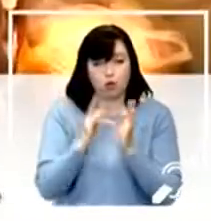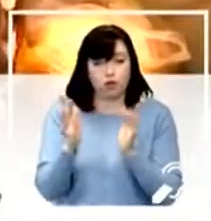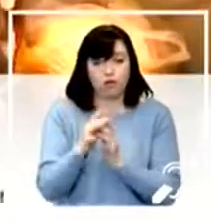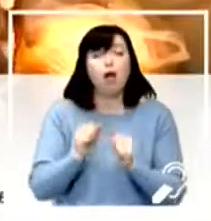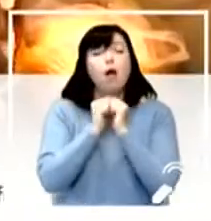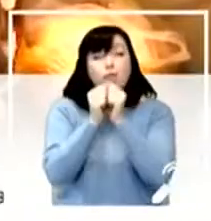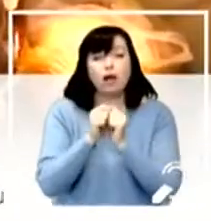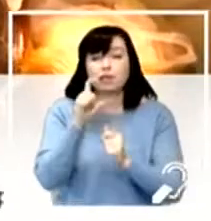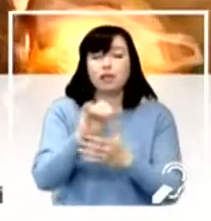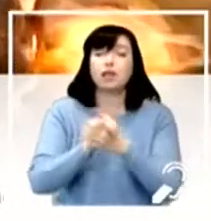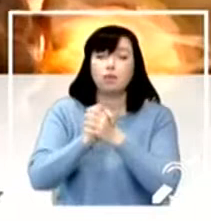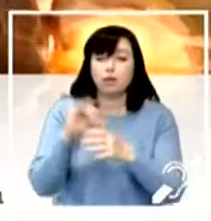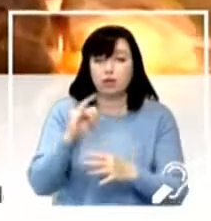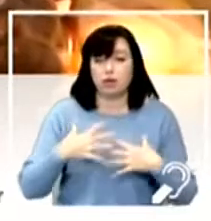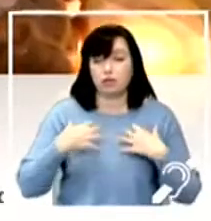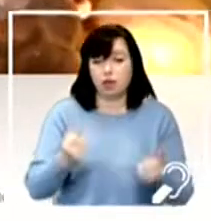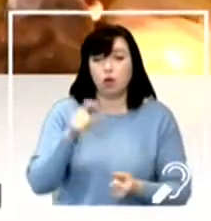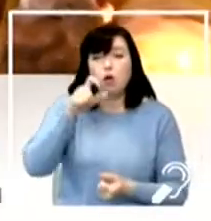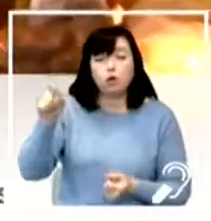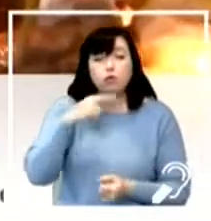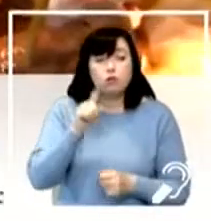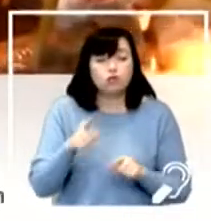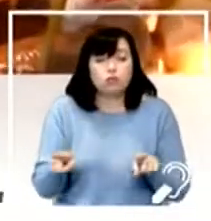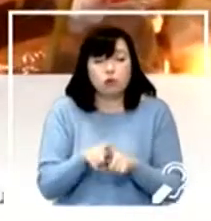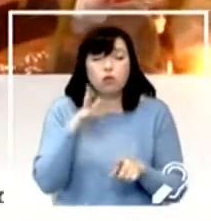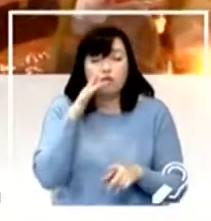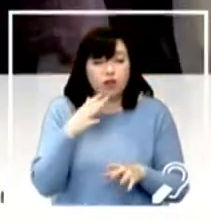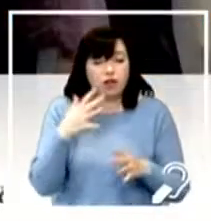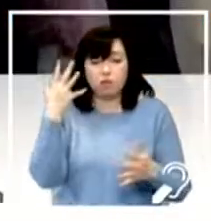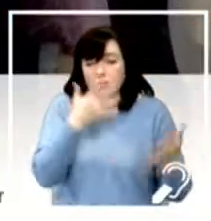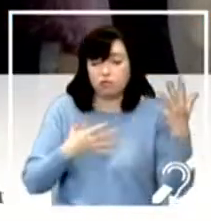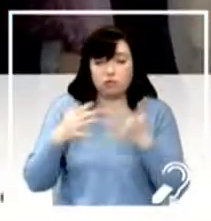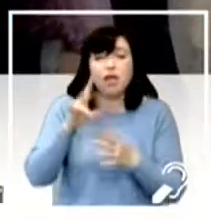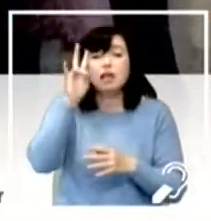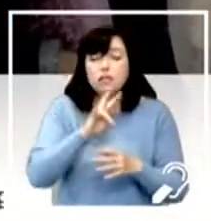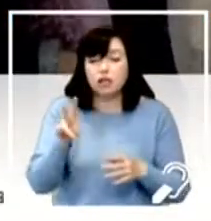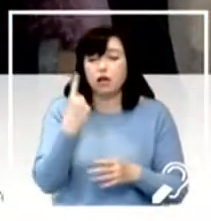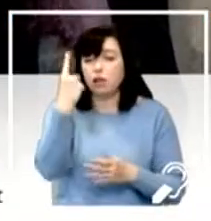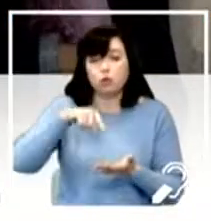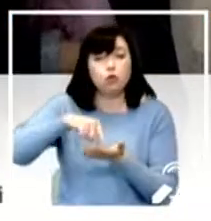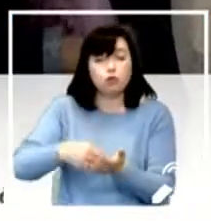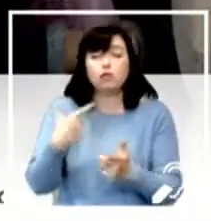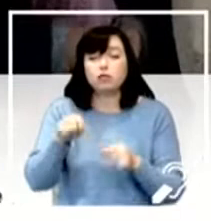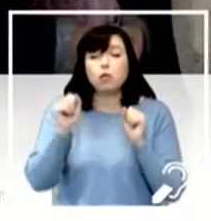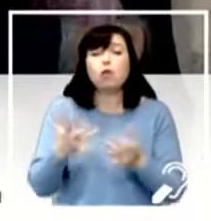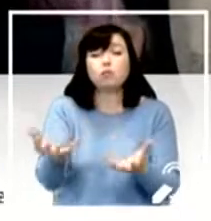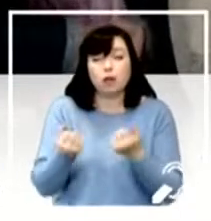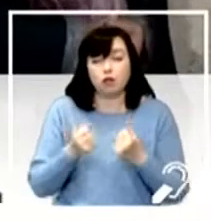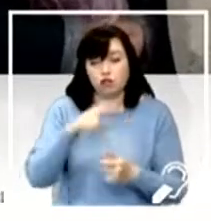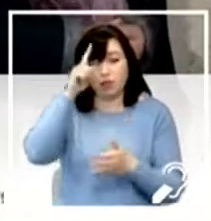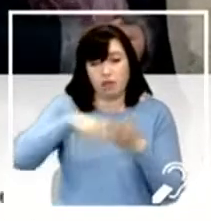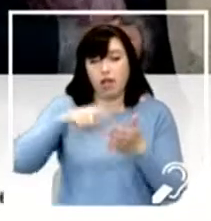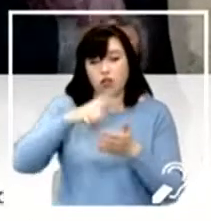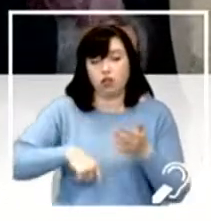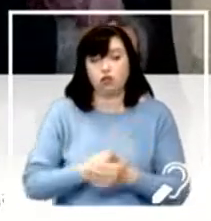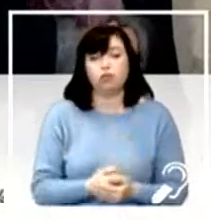roage pentru pace și sănătate. Oamenii spun că în aceste vremuri tulburi, biserica este locul unde vin să-și regăsească speranța. Astăzi este